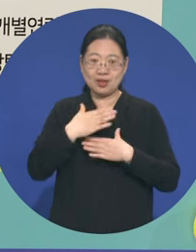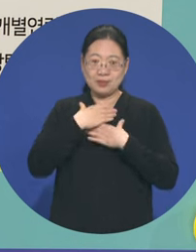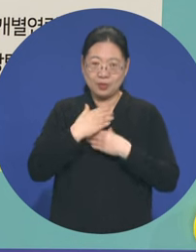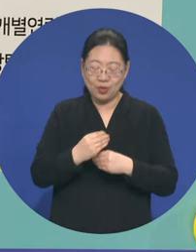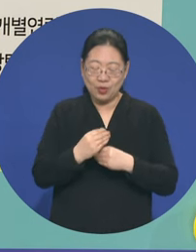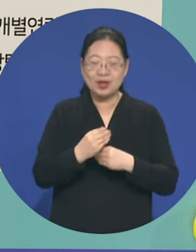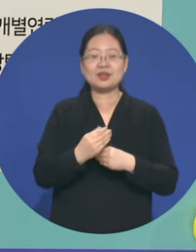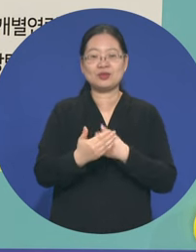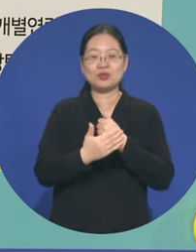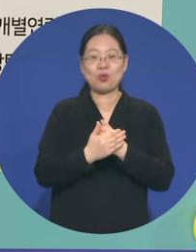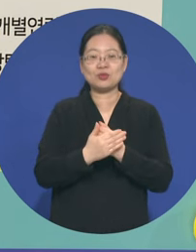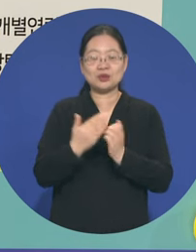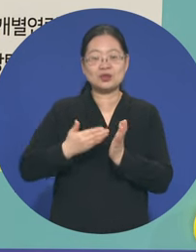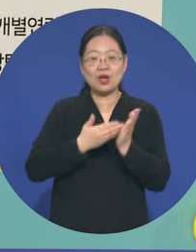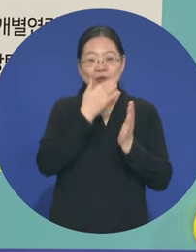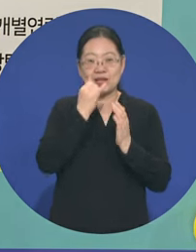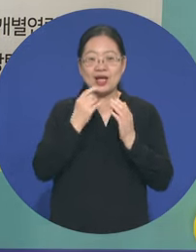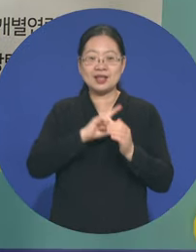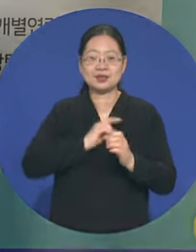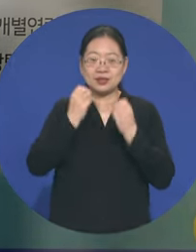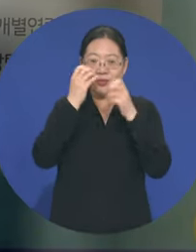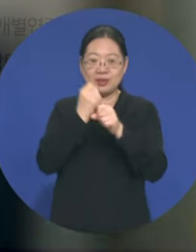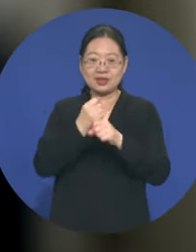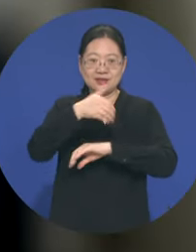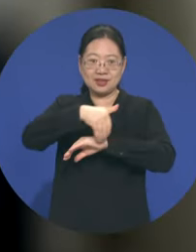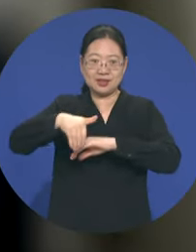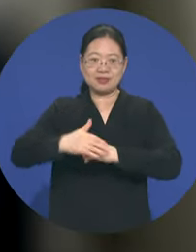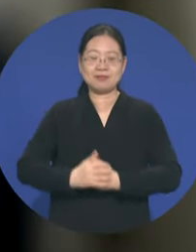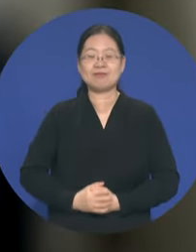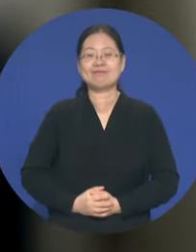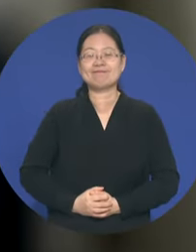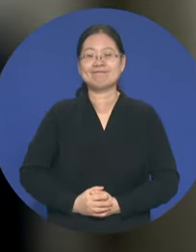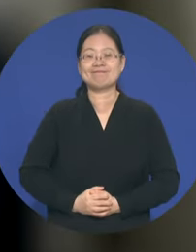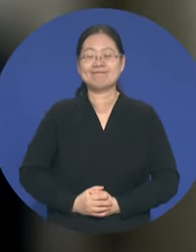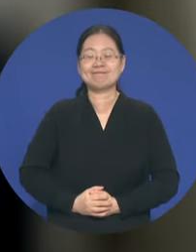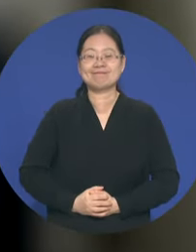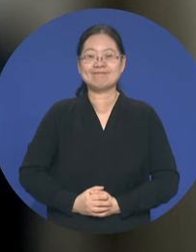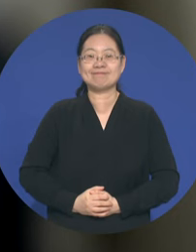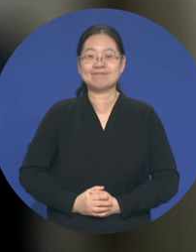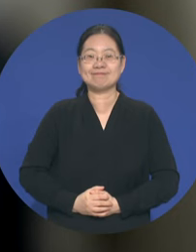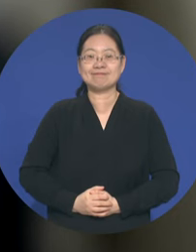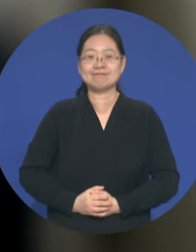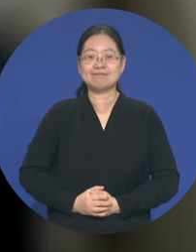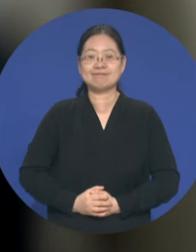대응팀을 찾을 수 있게 이름을 새로 지을 계획입니다. GTV 뉴스 이슬비입니다.